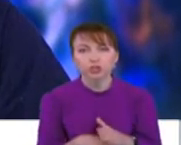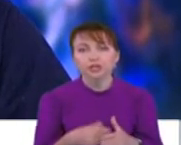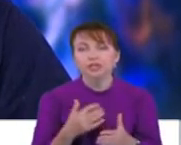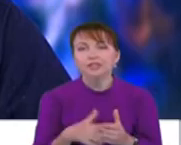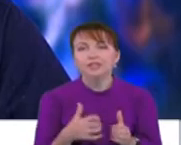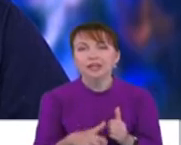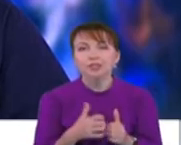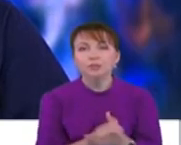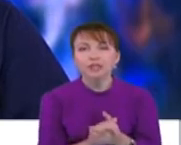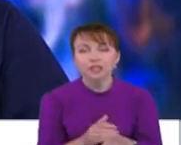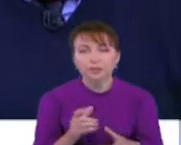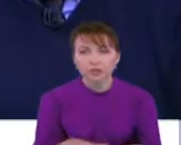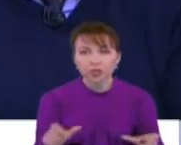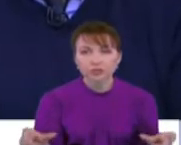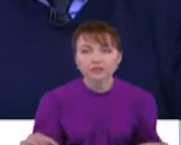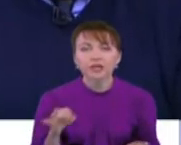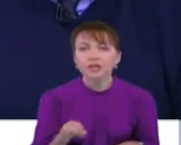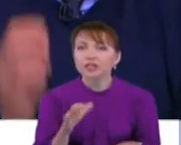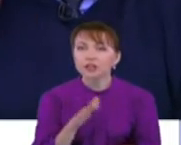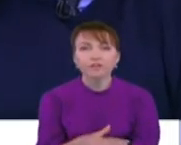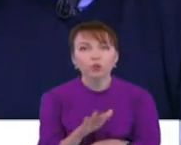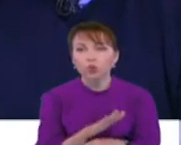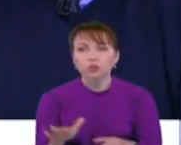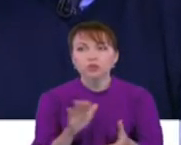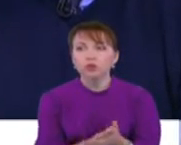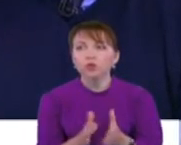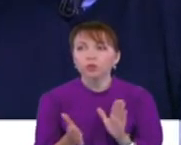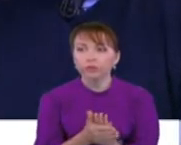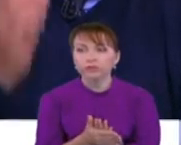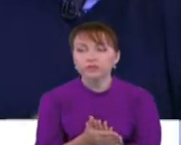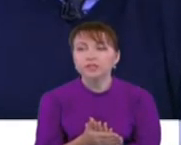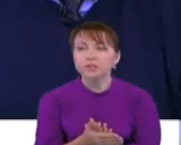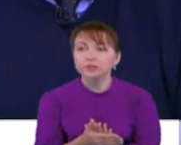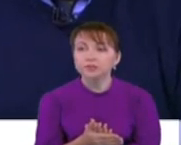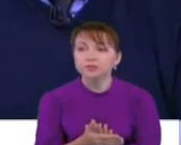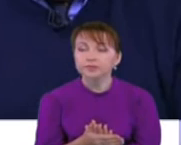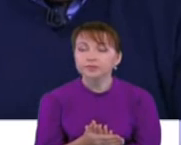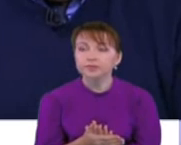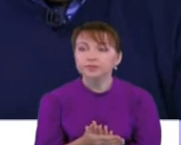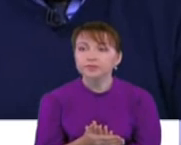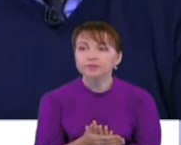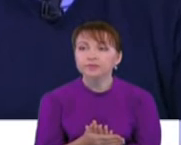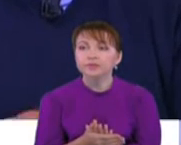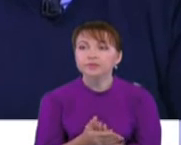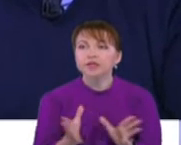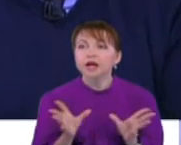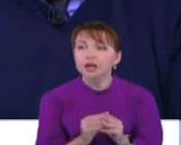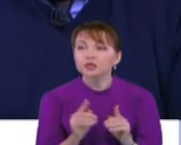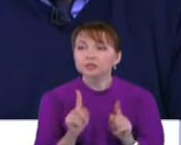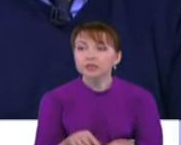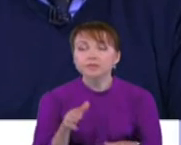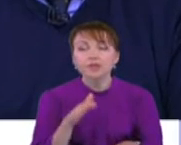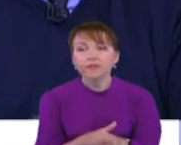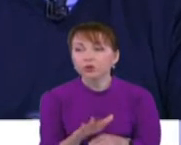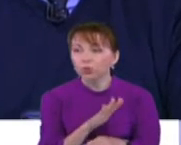мешканців, і разом з тим не виконуються домовленості. От дякую, якраз колеги продемонстрували цей пост. А разом з тим не